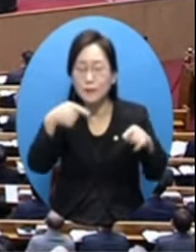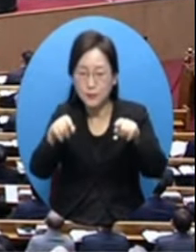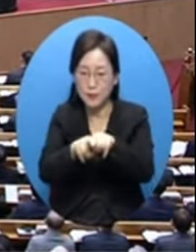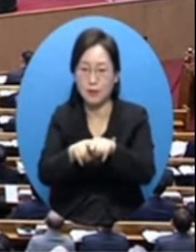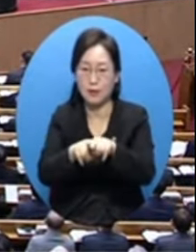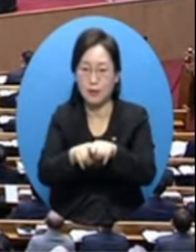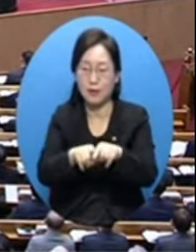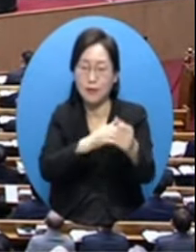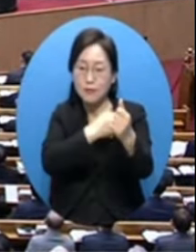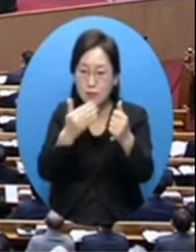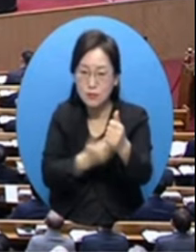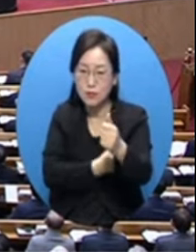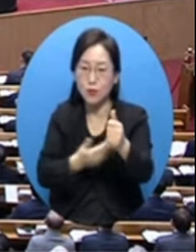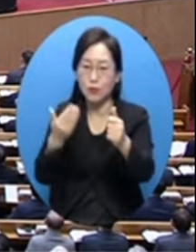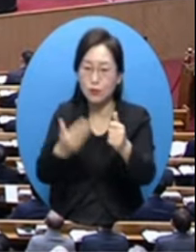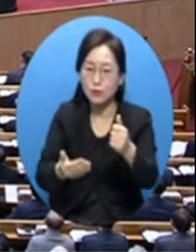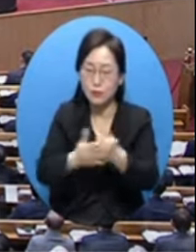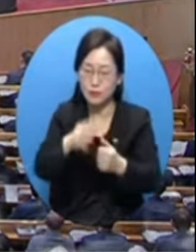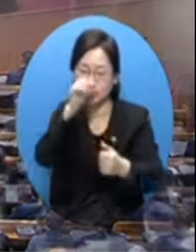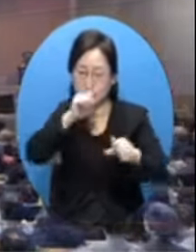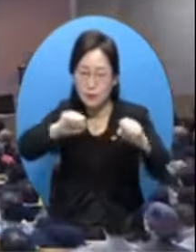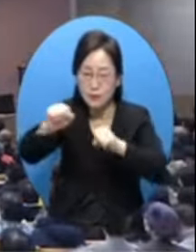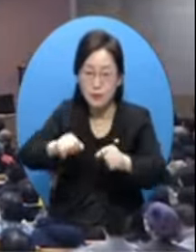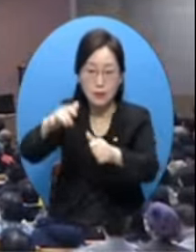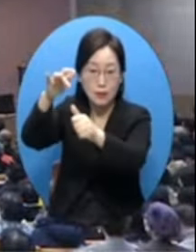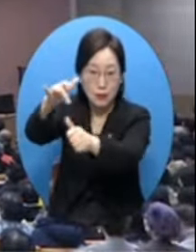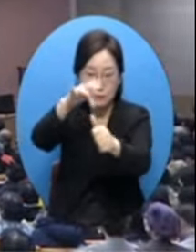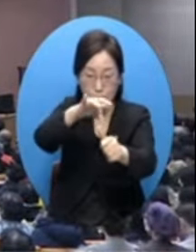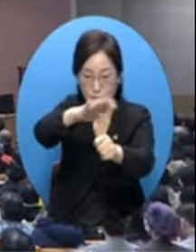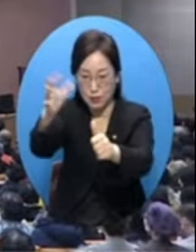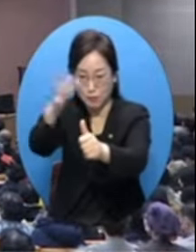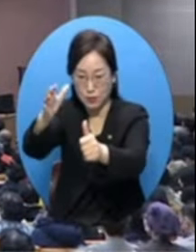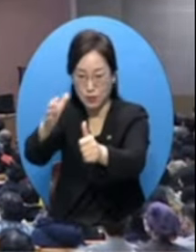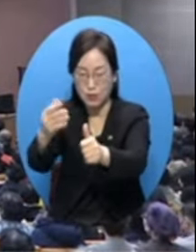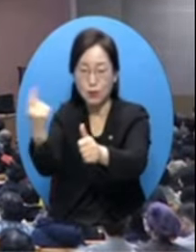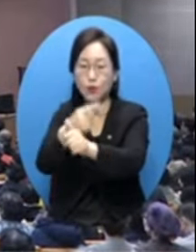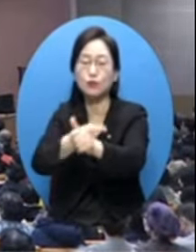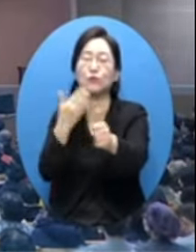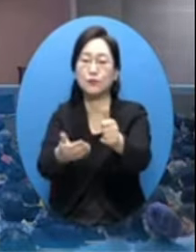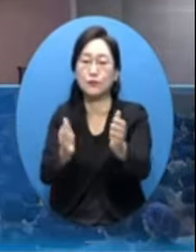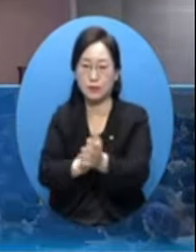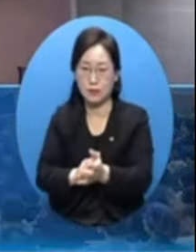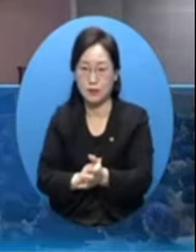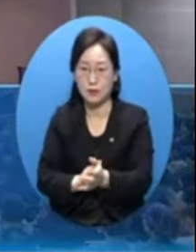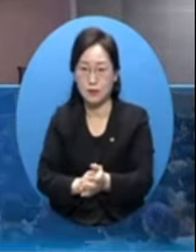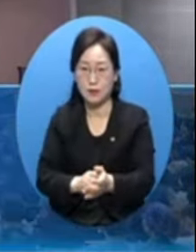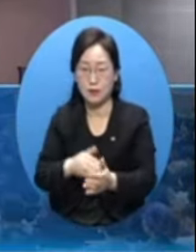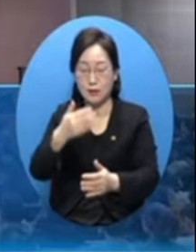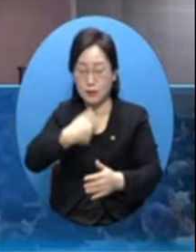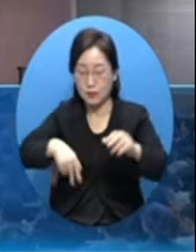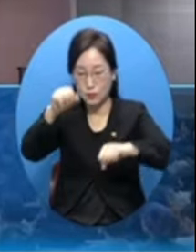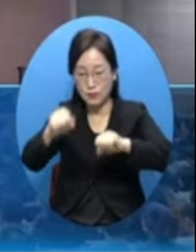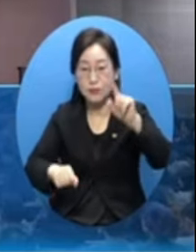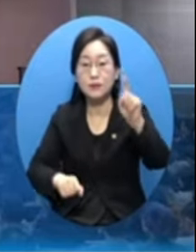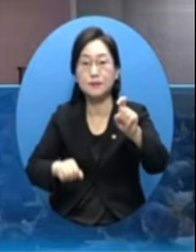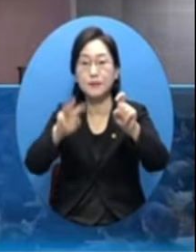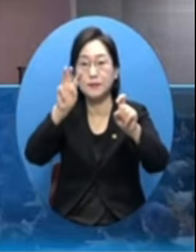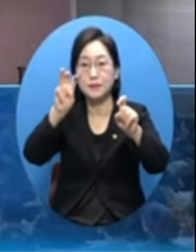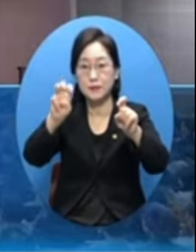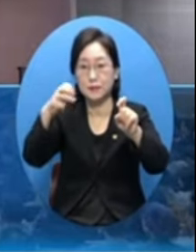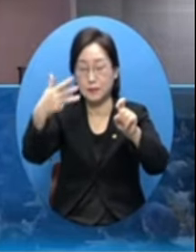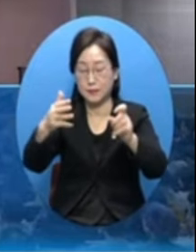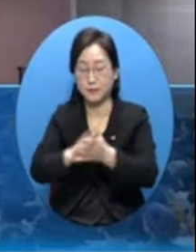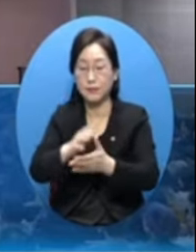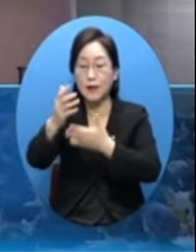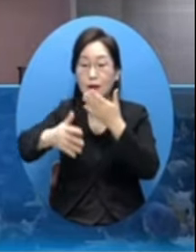능력으로 선한 일을 행하시고 마귀에 눌린 모든 자를 고치신 것입니다 사도행전 10장 38절을 말씀합니다 하나님이